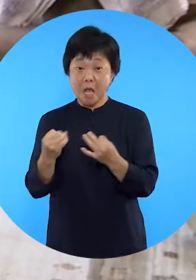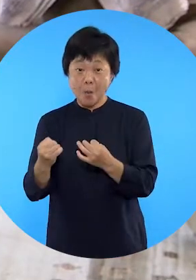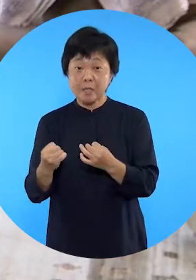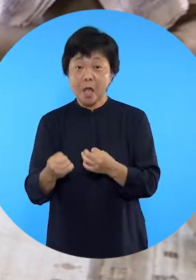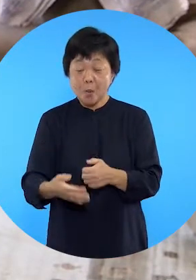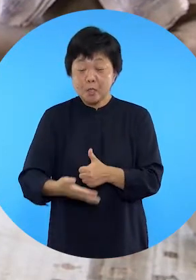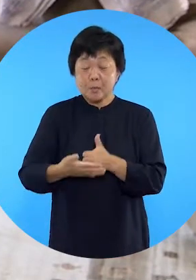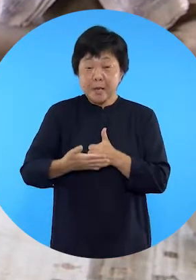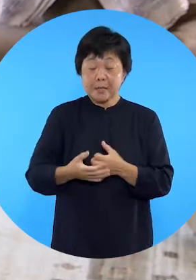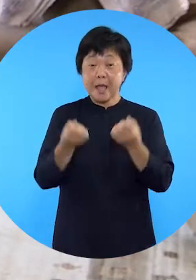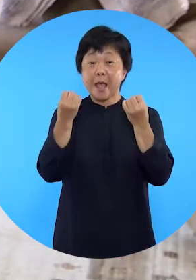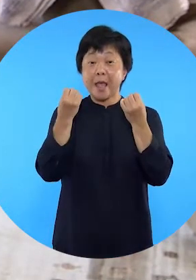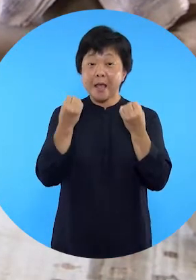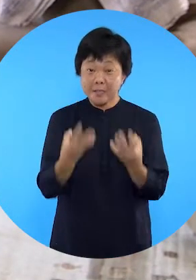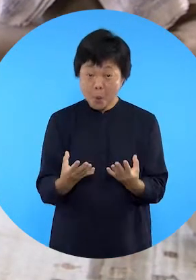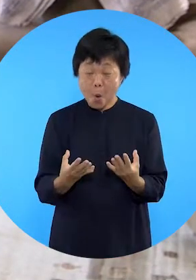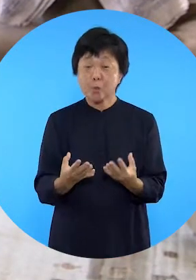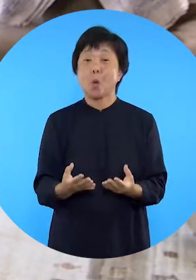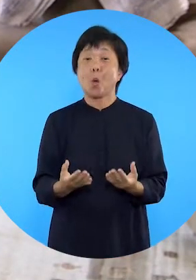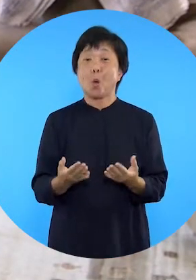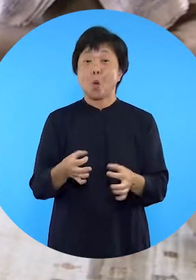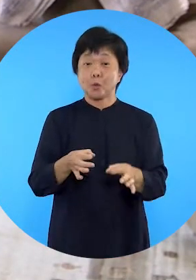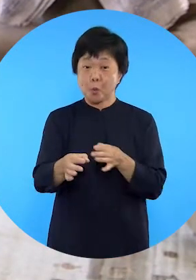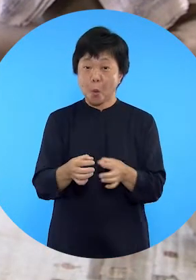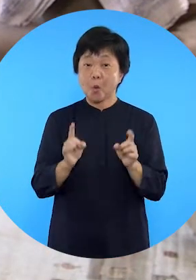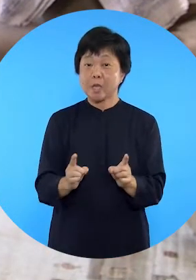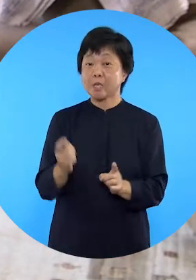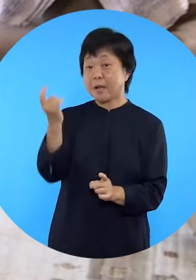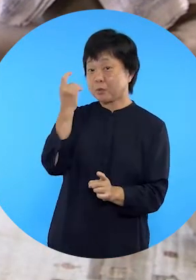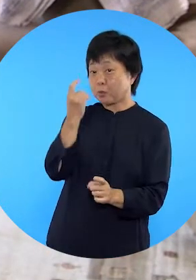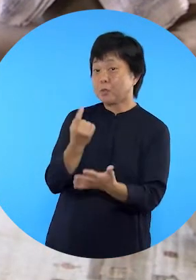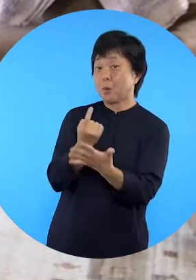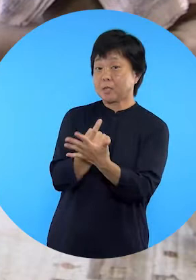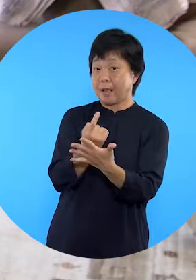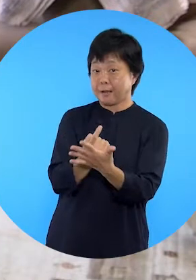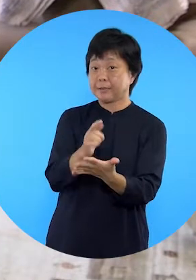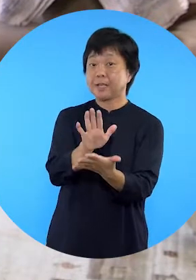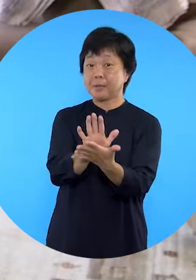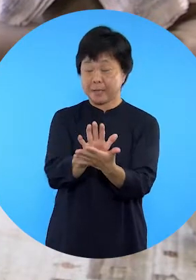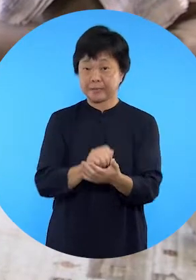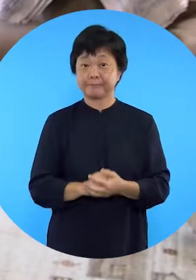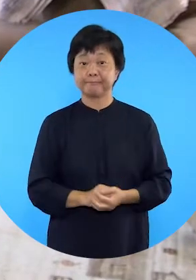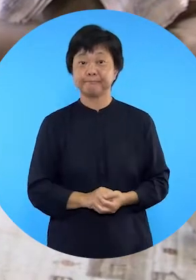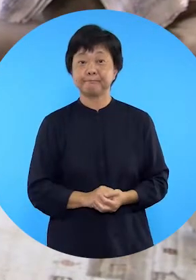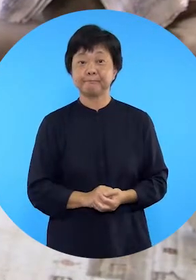風間さんは練りサポで勧められ、創業練馬塾にも参加されています。